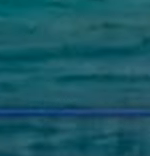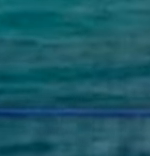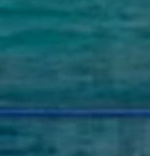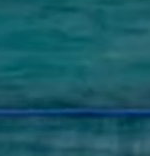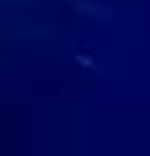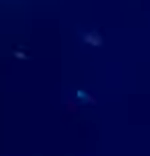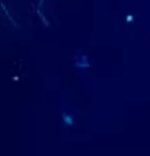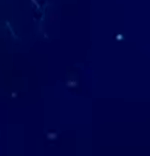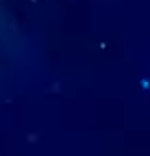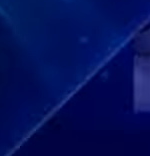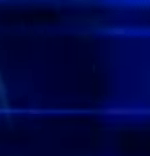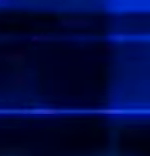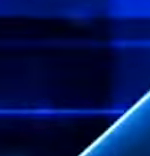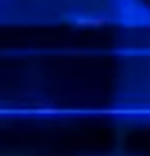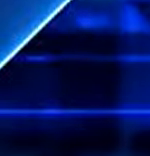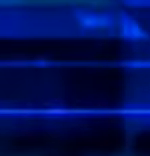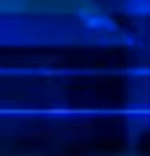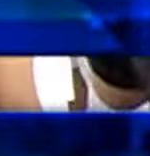Island.